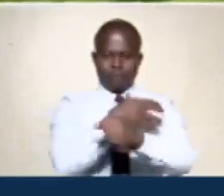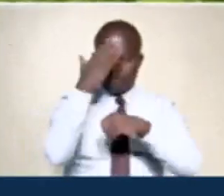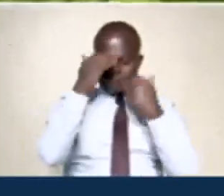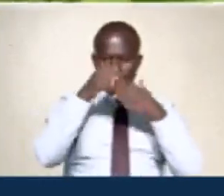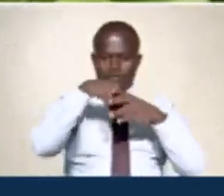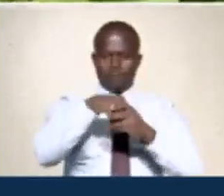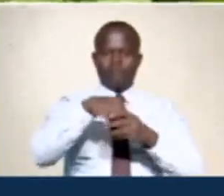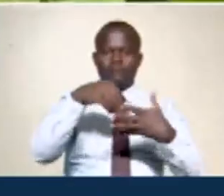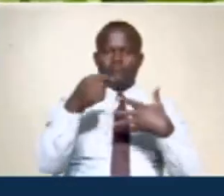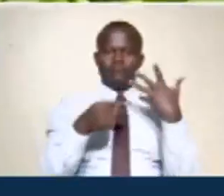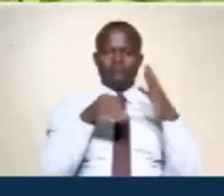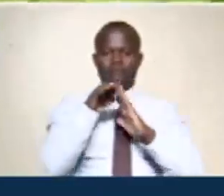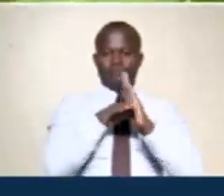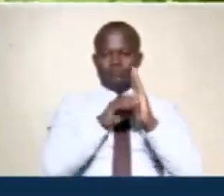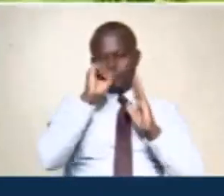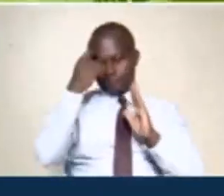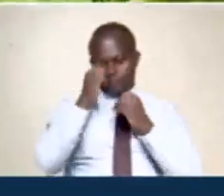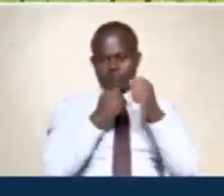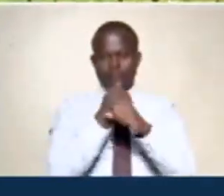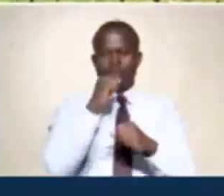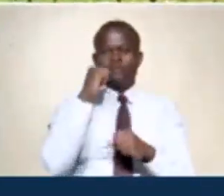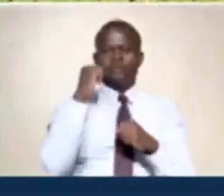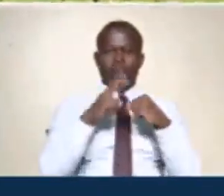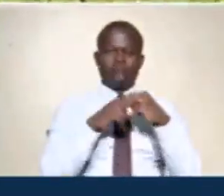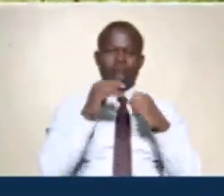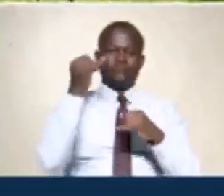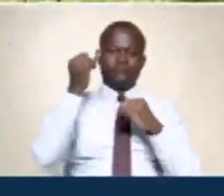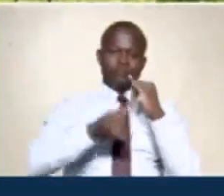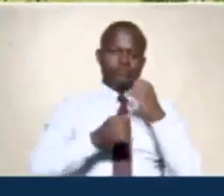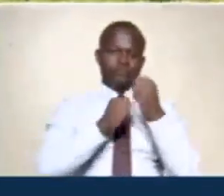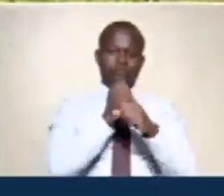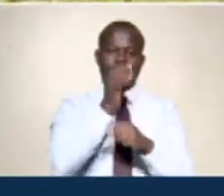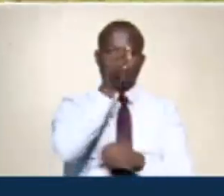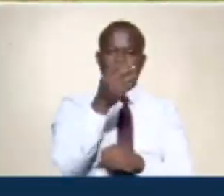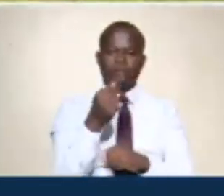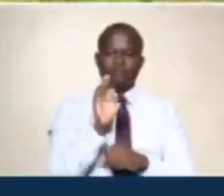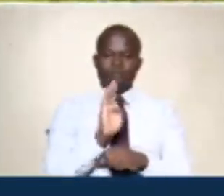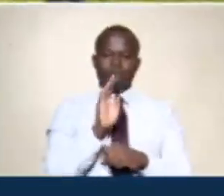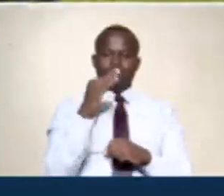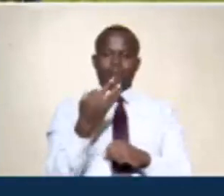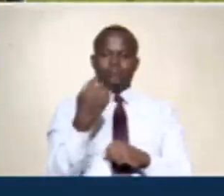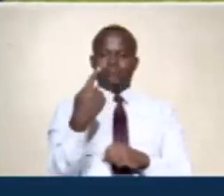biri mu bikubiye muri gahunda ya guverinoma y'imyaka 7 izagera ku musozi umwaka utaha amafaranga miliyari